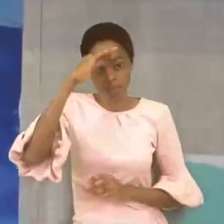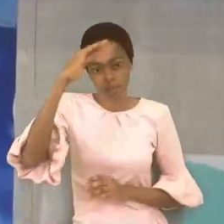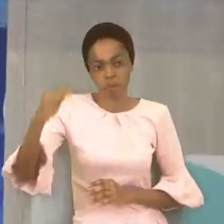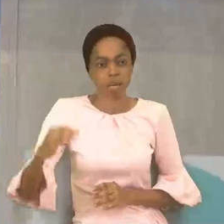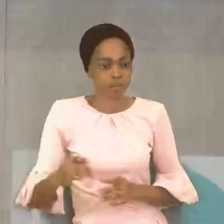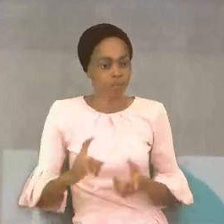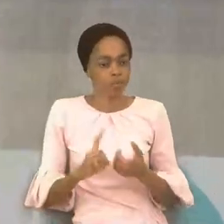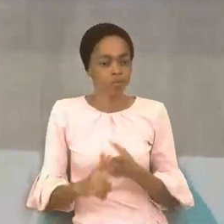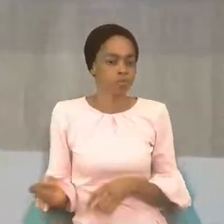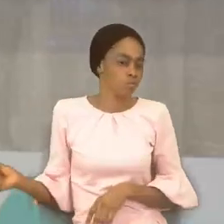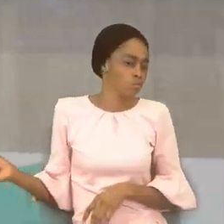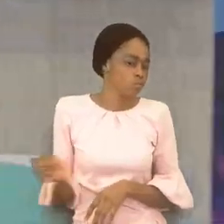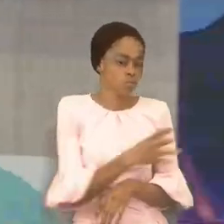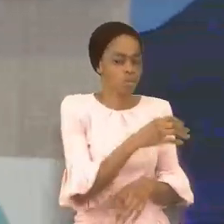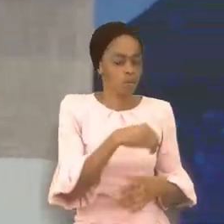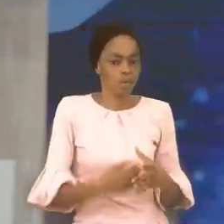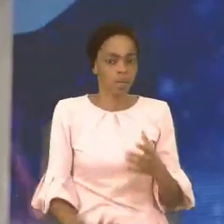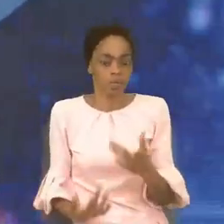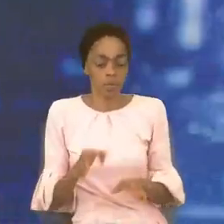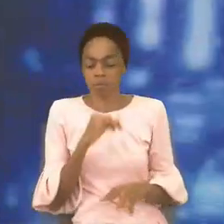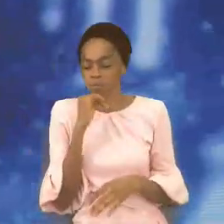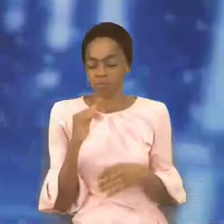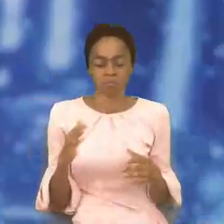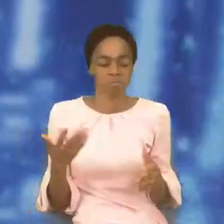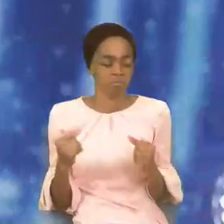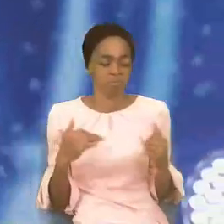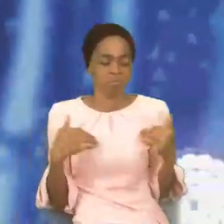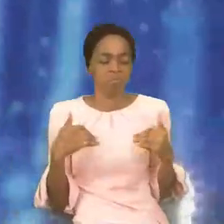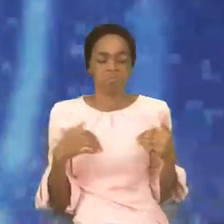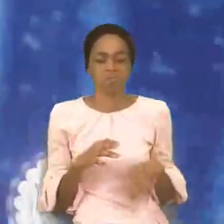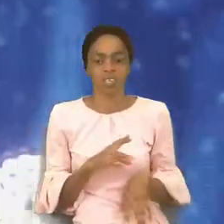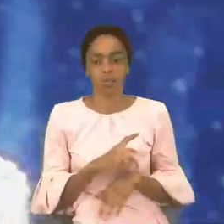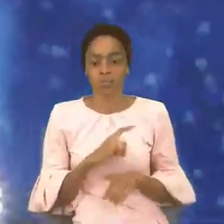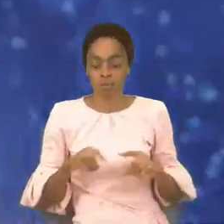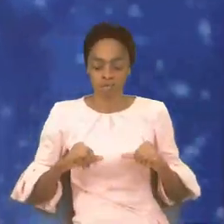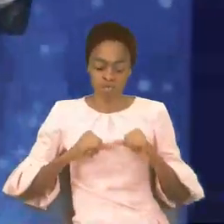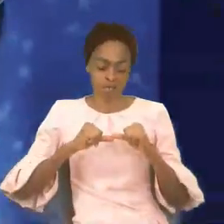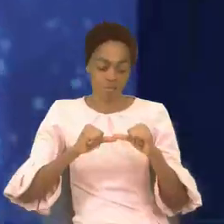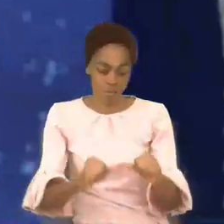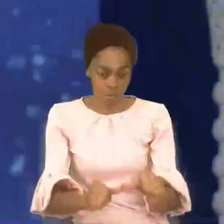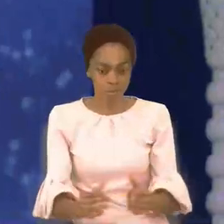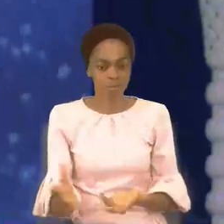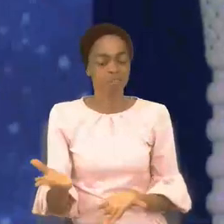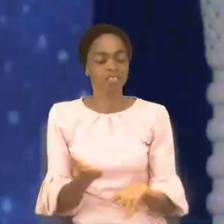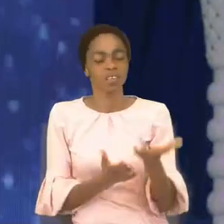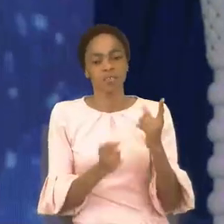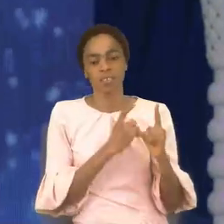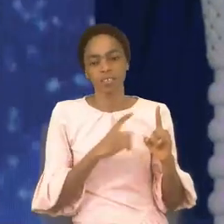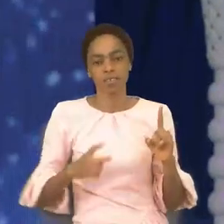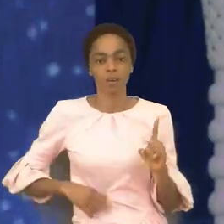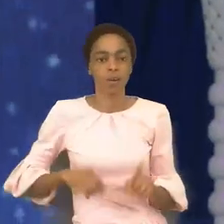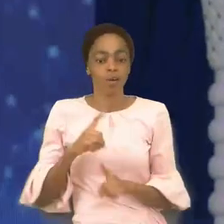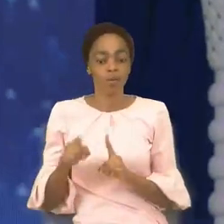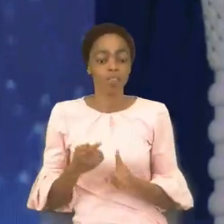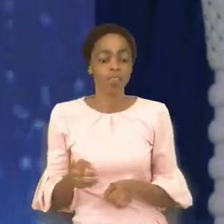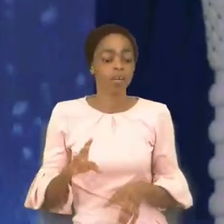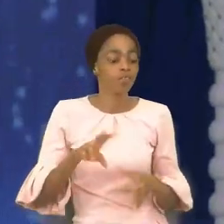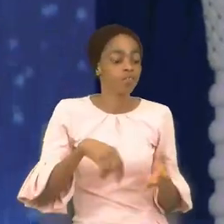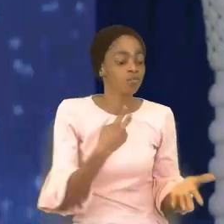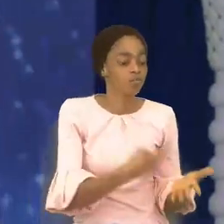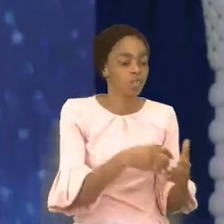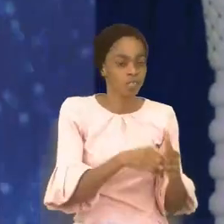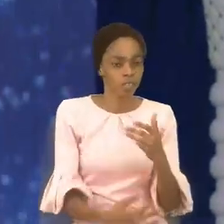la fournaise, ils n'ont pas tremblé, ils n'ont pas été ébranlés, ils n'ont pas compromis. Ils ont continué à servir le Seigneur. Et quand ils sont tombés dans la